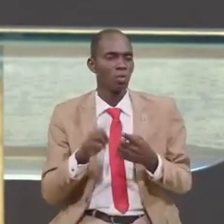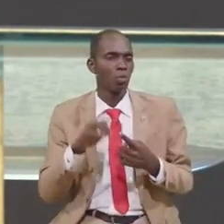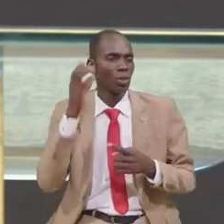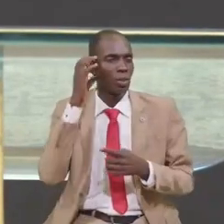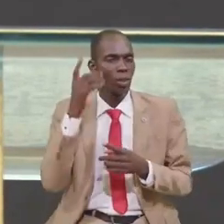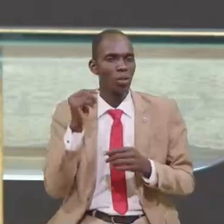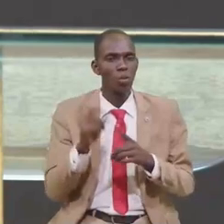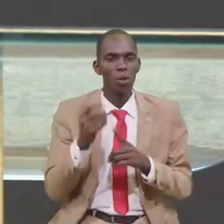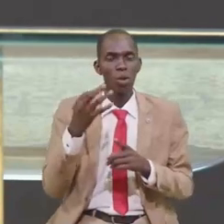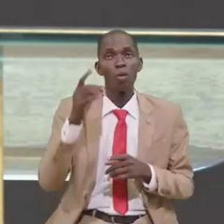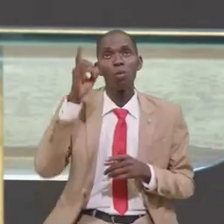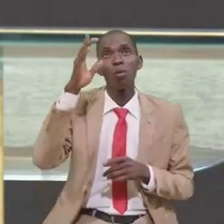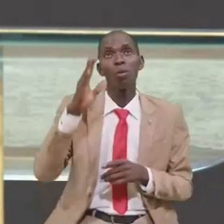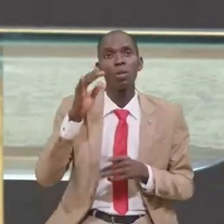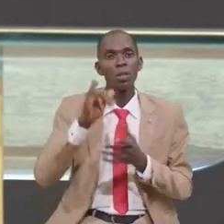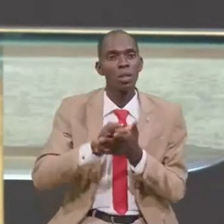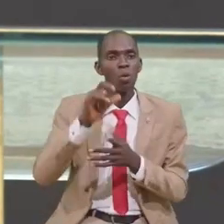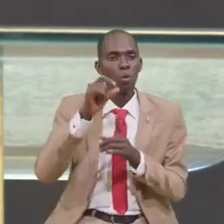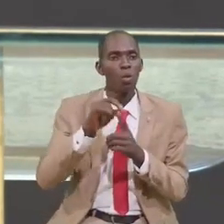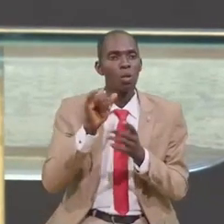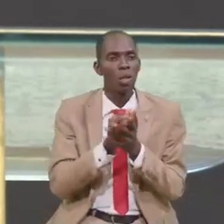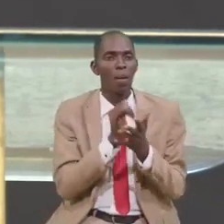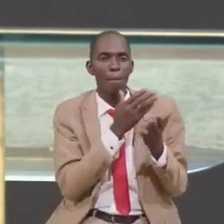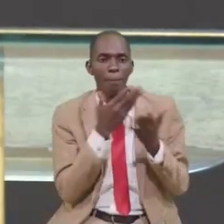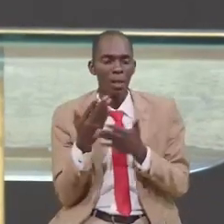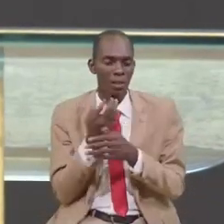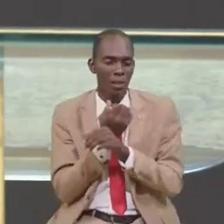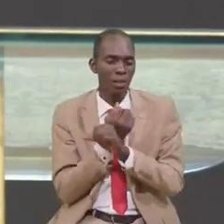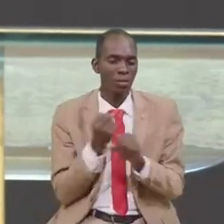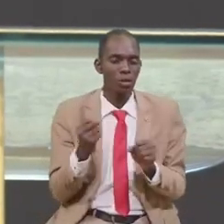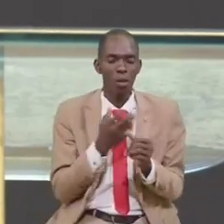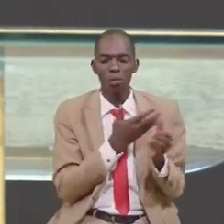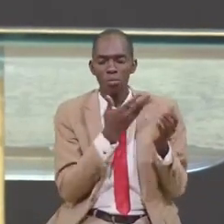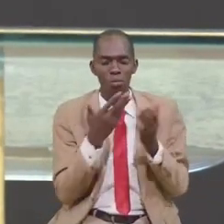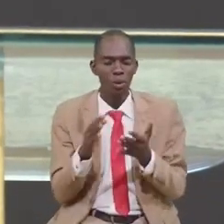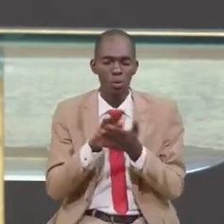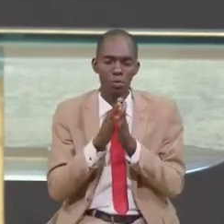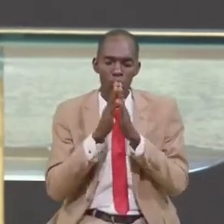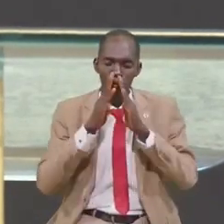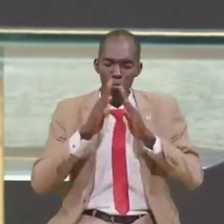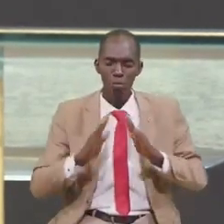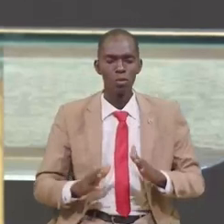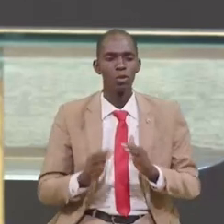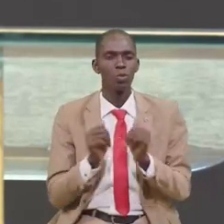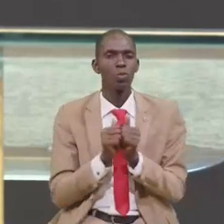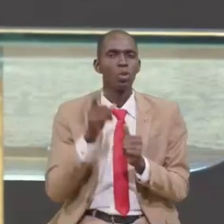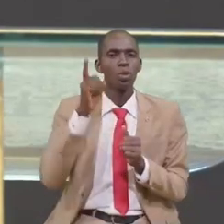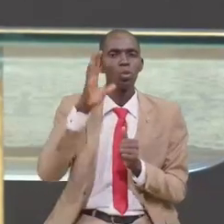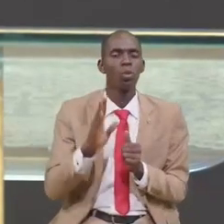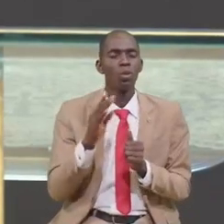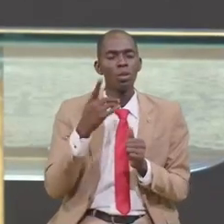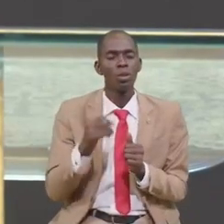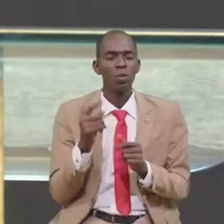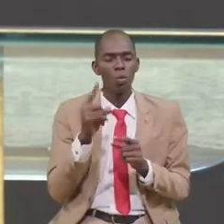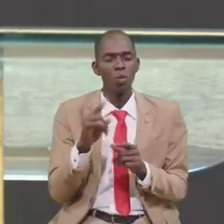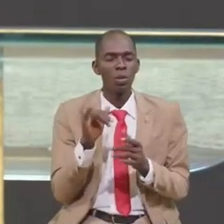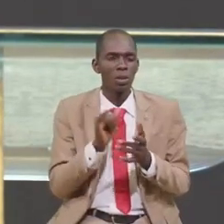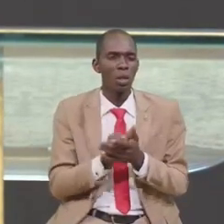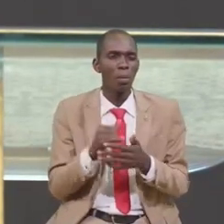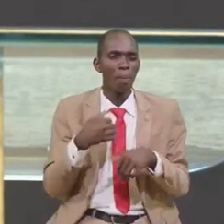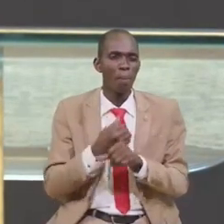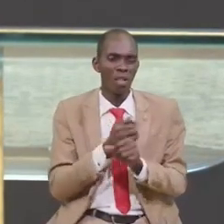qui apporte le salut, la parole qui amène la paix avec Dieu, la parole qui apporte la transformation dans leur vie. Ils